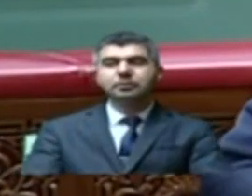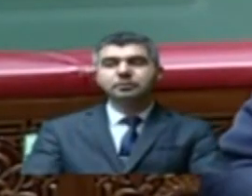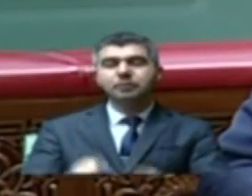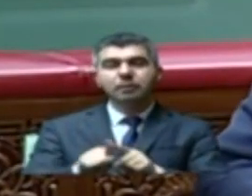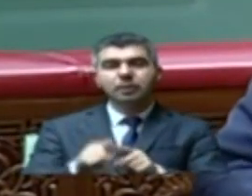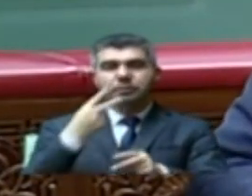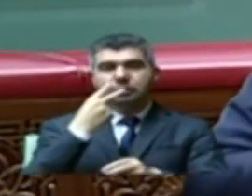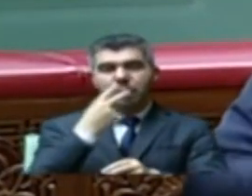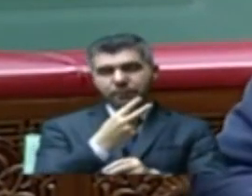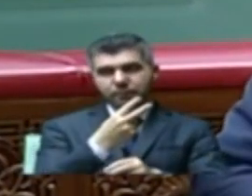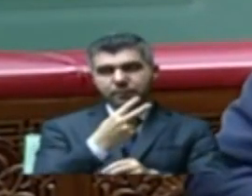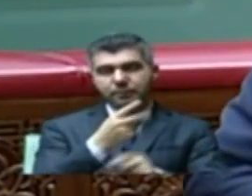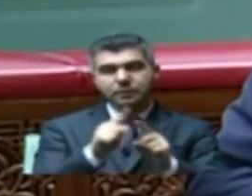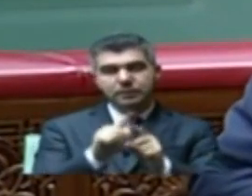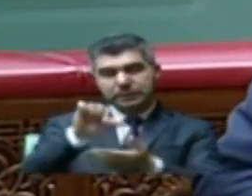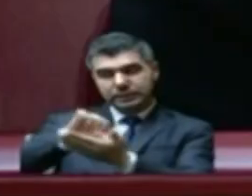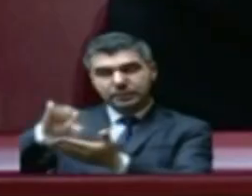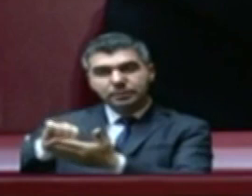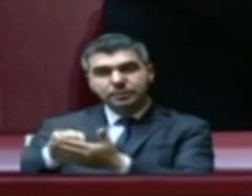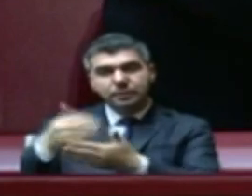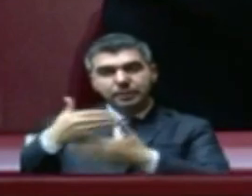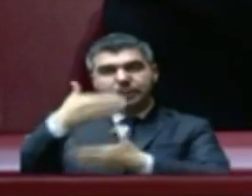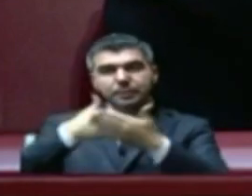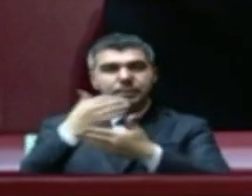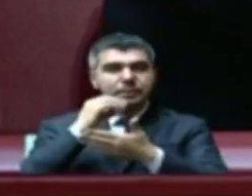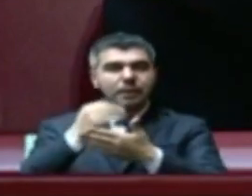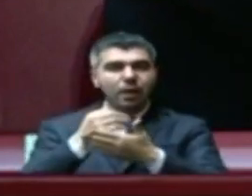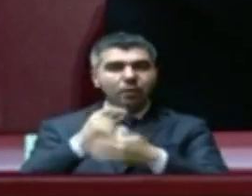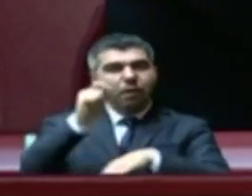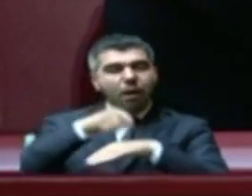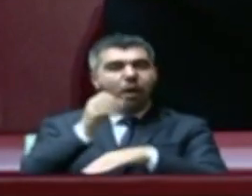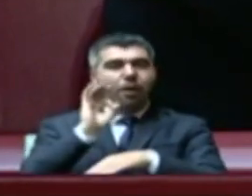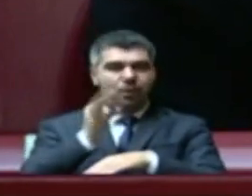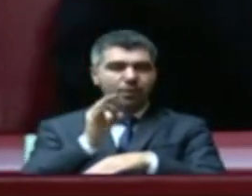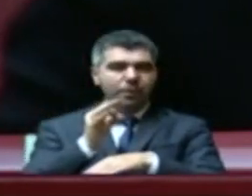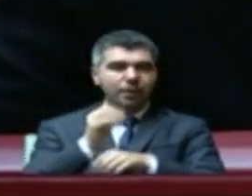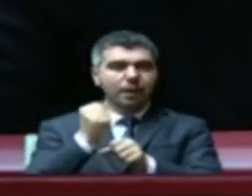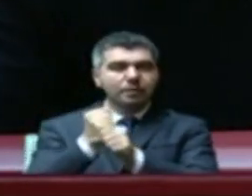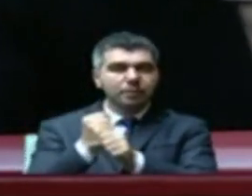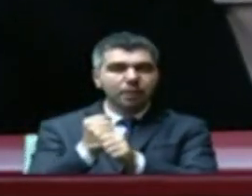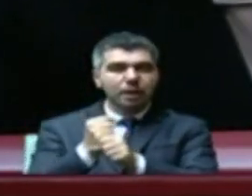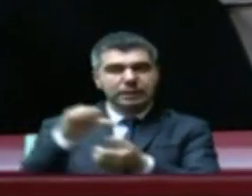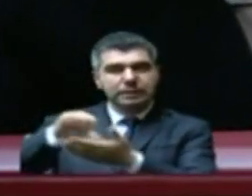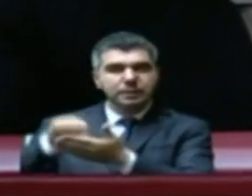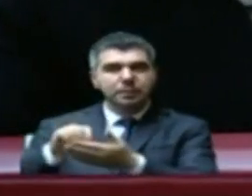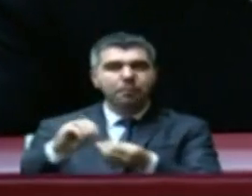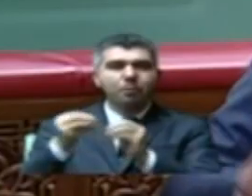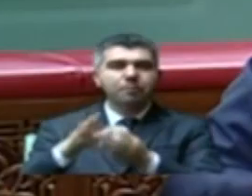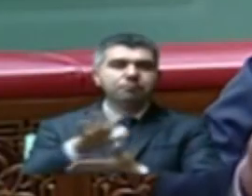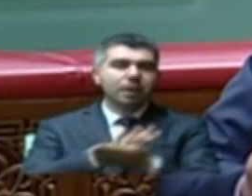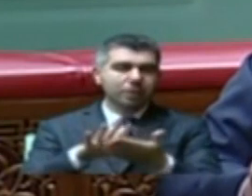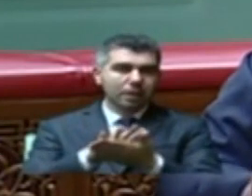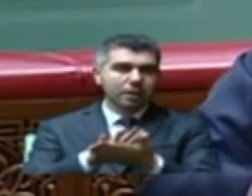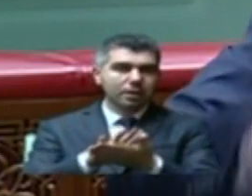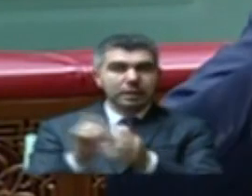لنا حل الأحياء الصناعية، لأن الأحياء الصناعية راه مشكل كبير عندنا في المغرب. الصانع